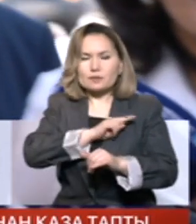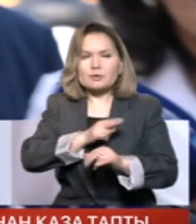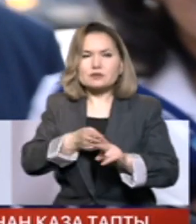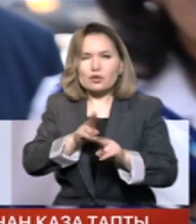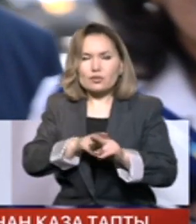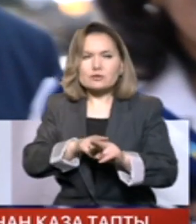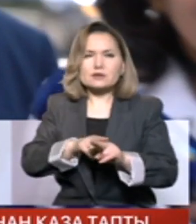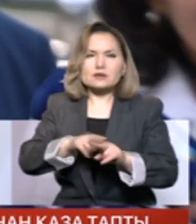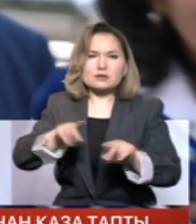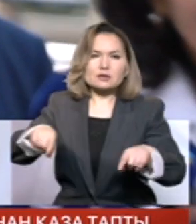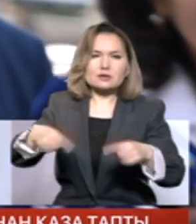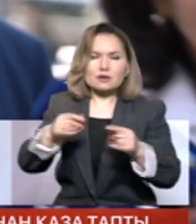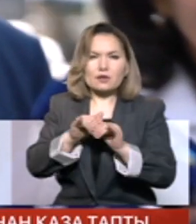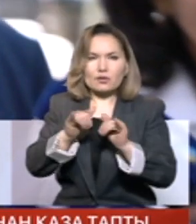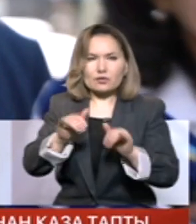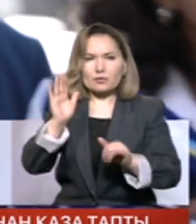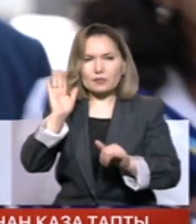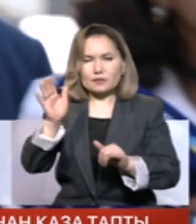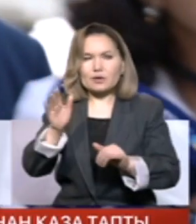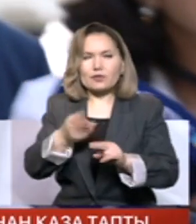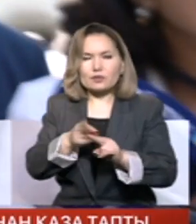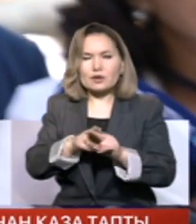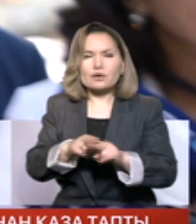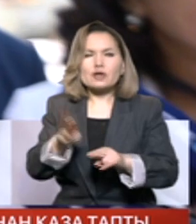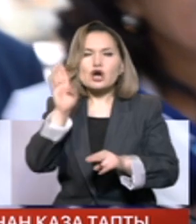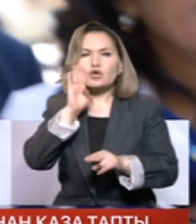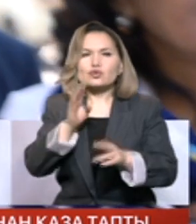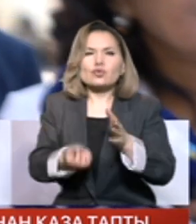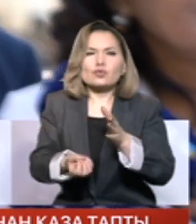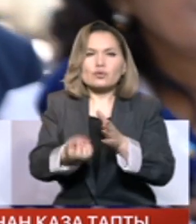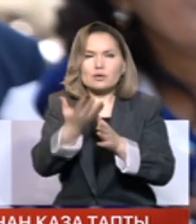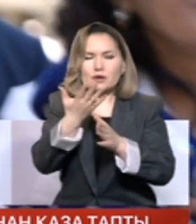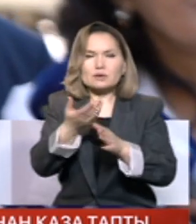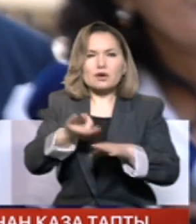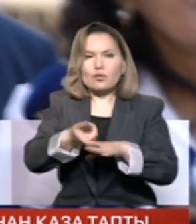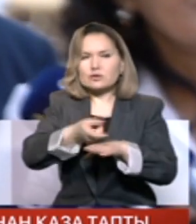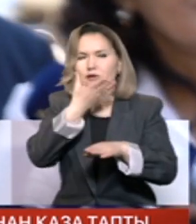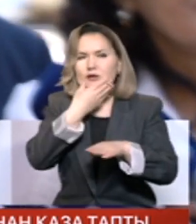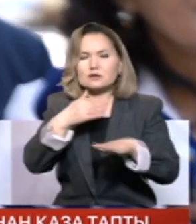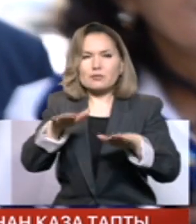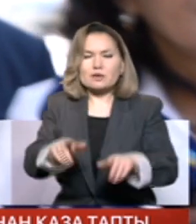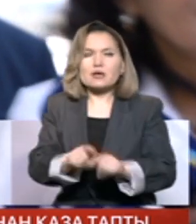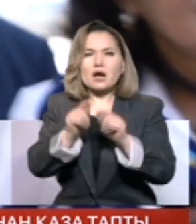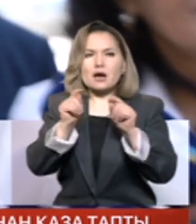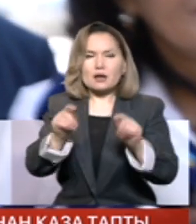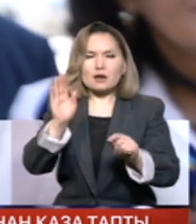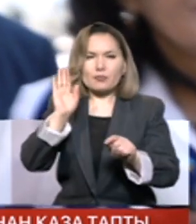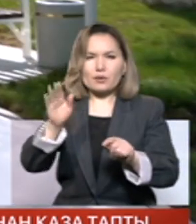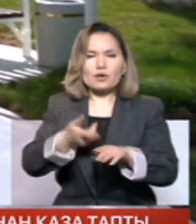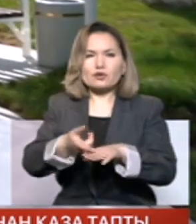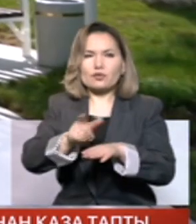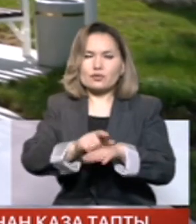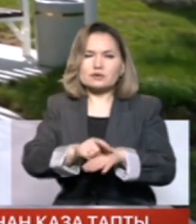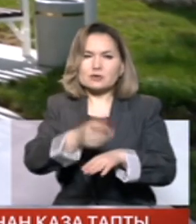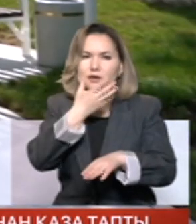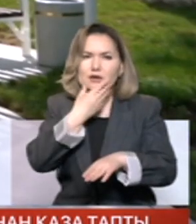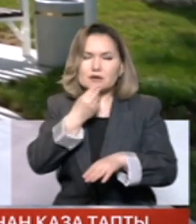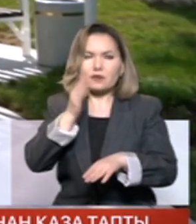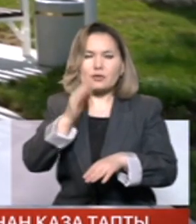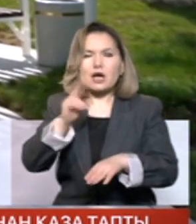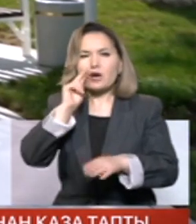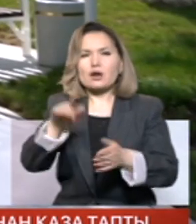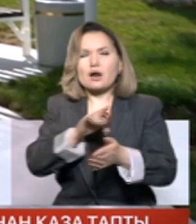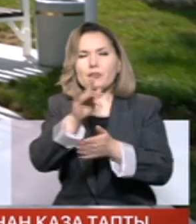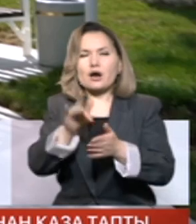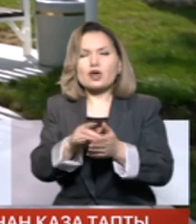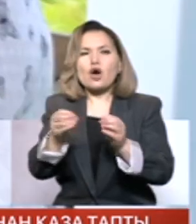соны қолға алып жатырмыз қазір. Сол су ағызып қоямыз ба деп бұрынғыдай сондай ниетіміз бар, сәл микроклимат береді салқындатып. Бүгінгі таңда Шымкентте